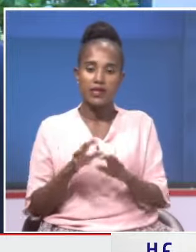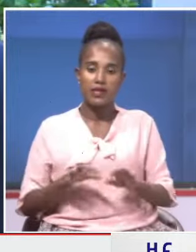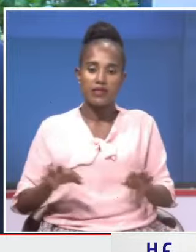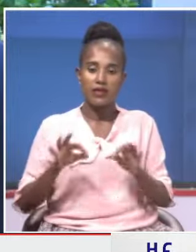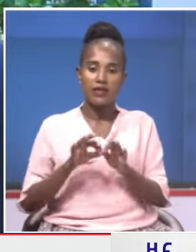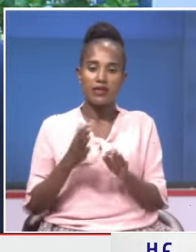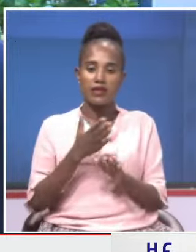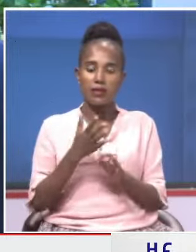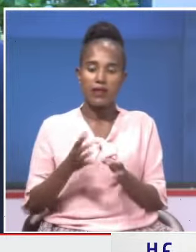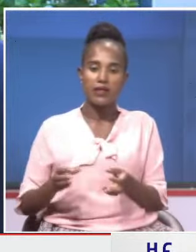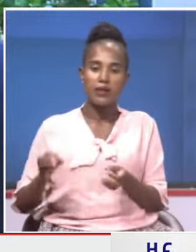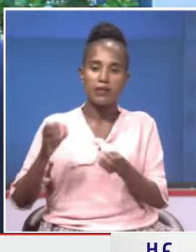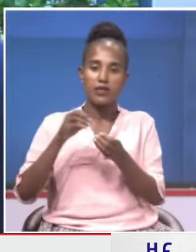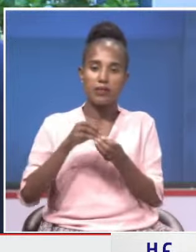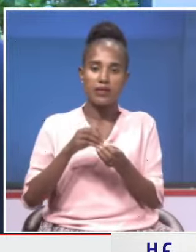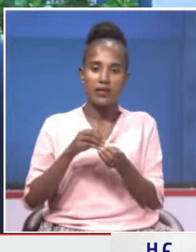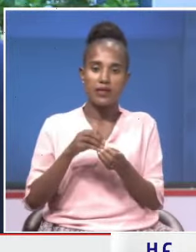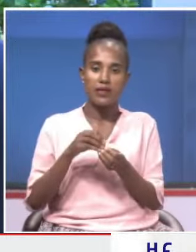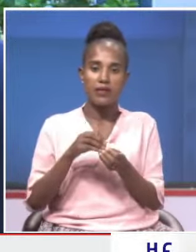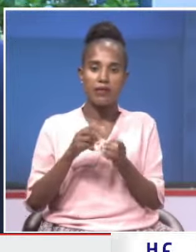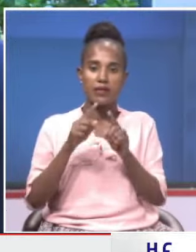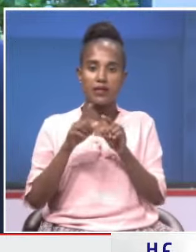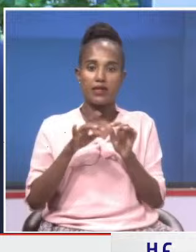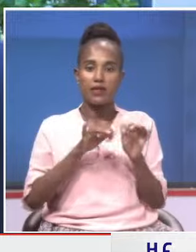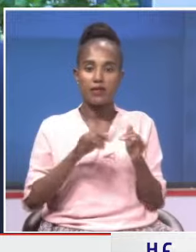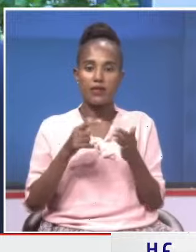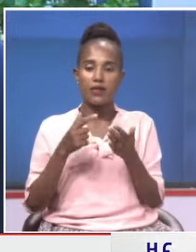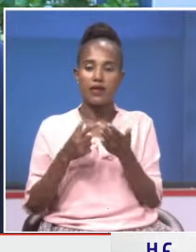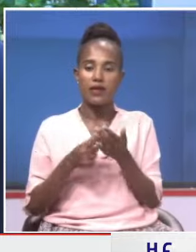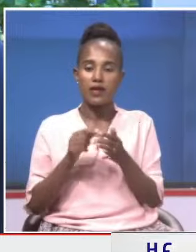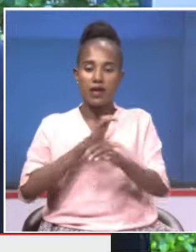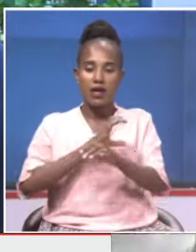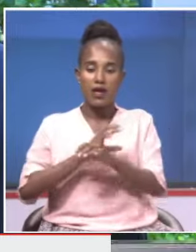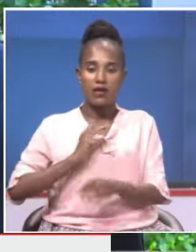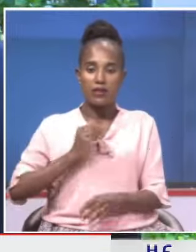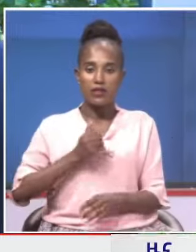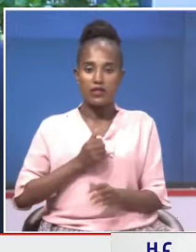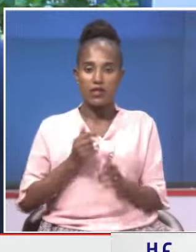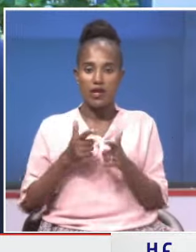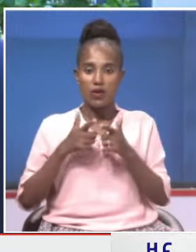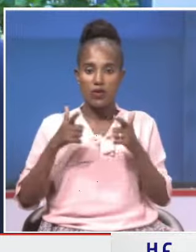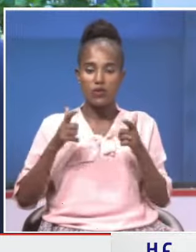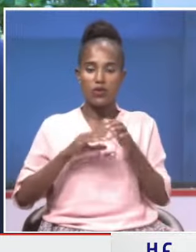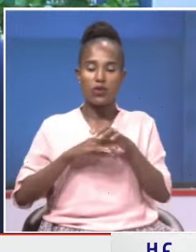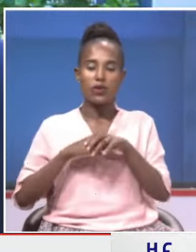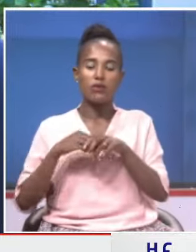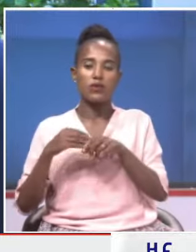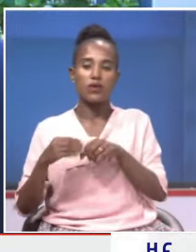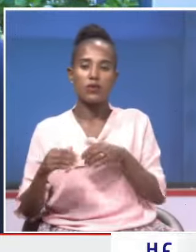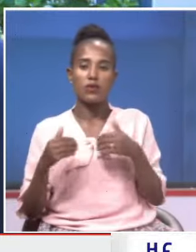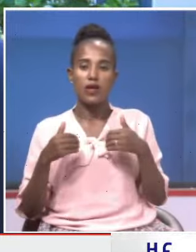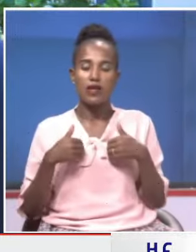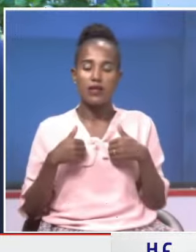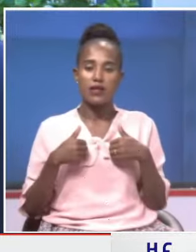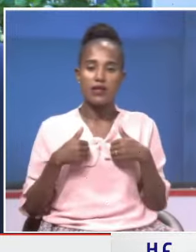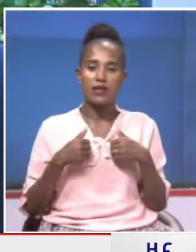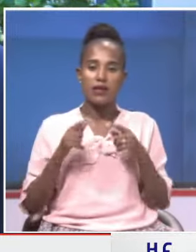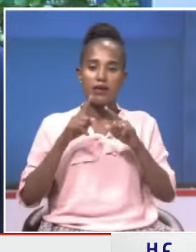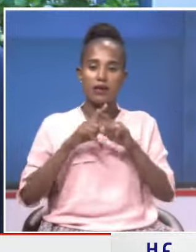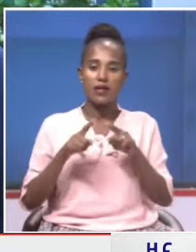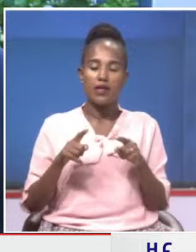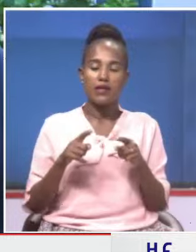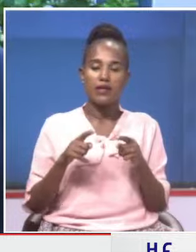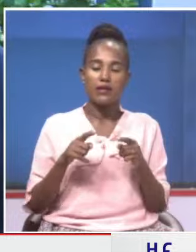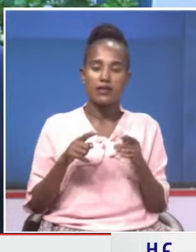የአስፈላጊውን ግብአት የመጨመር እና በተለይ ደግሞ ይሄ አቅማችን አጉልቶ የማውጣቱ ያለን እንትን በተለይ